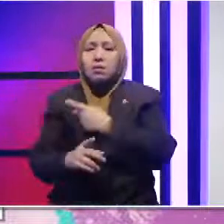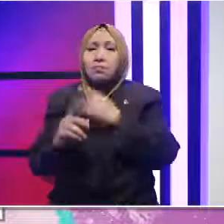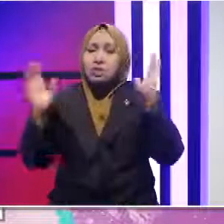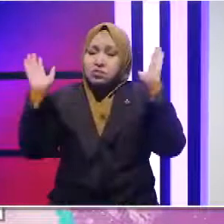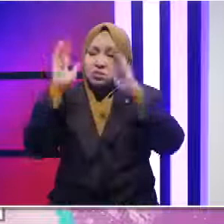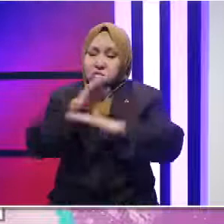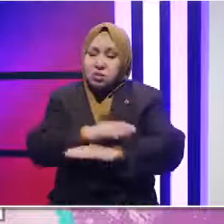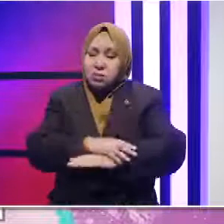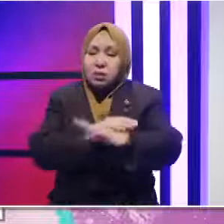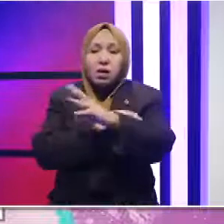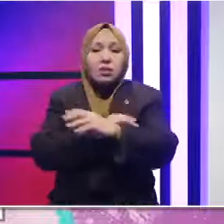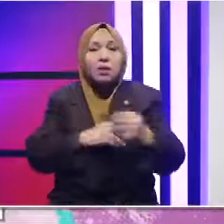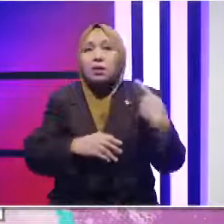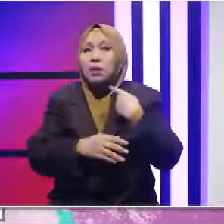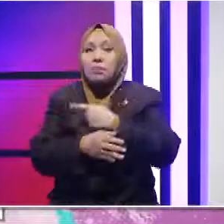وإياك